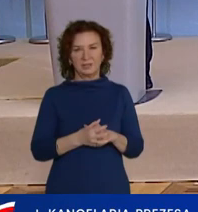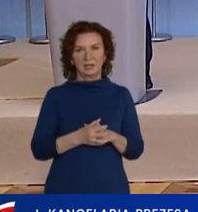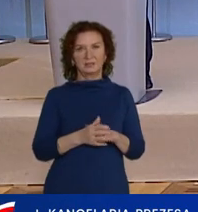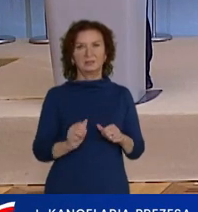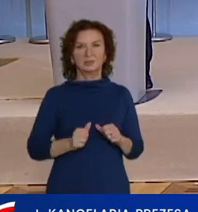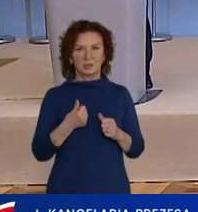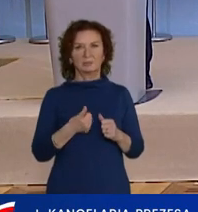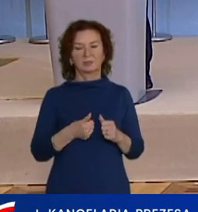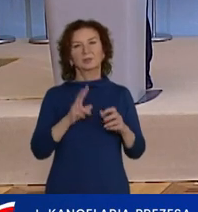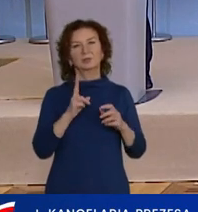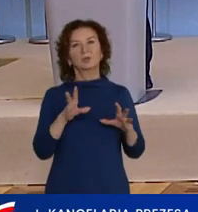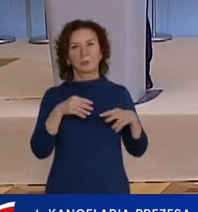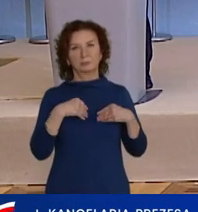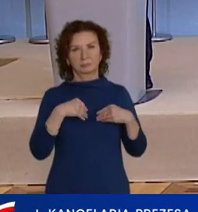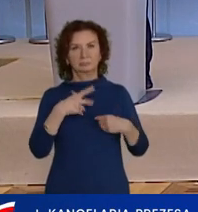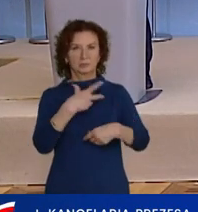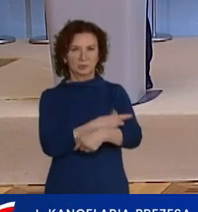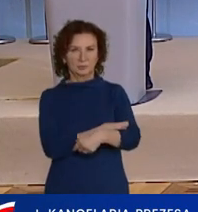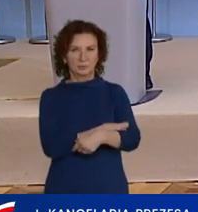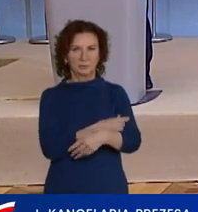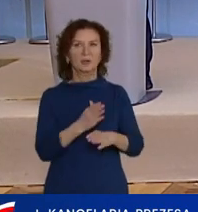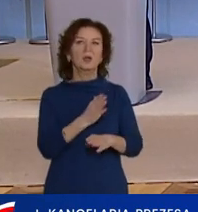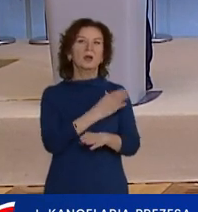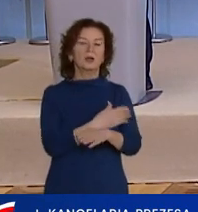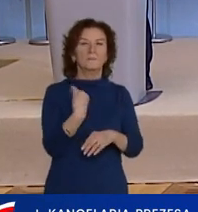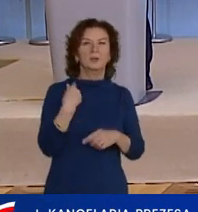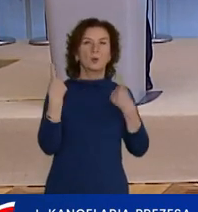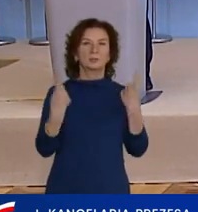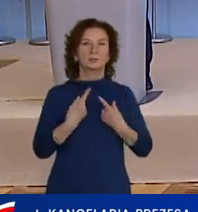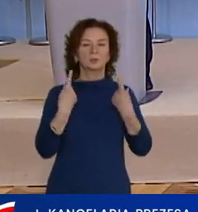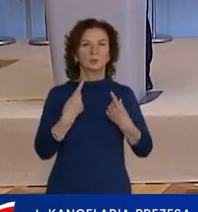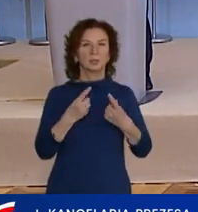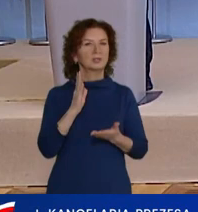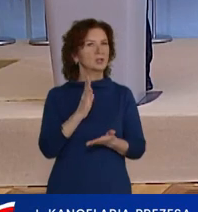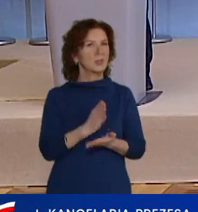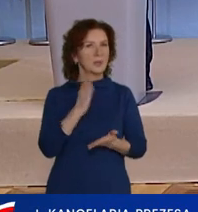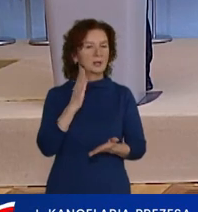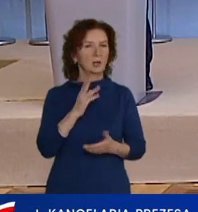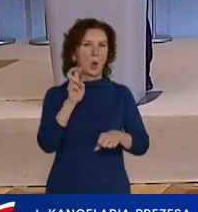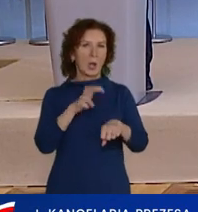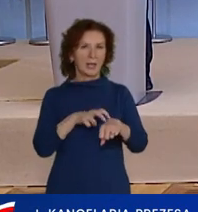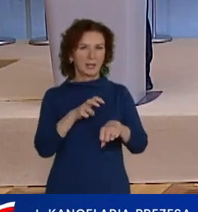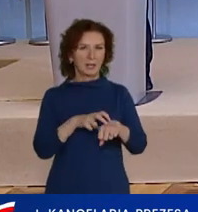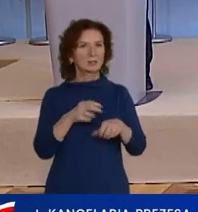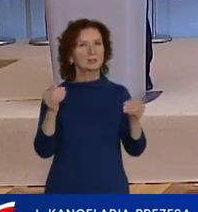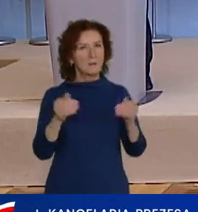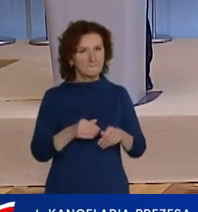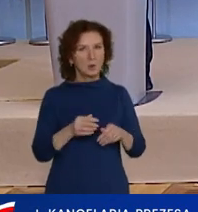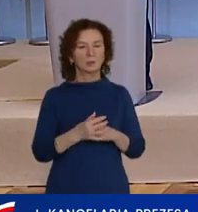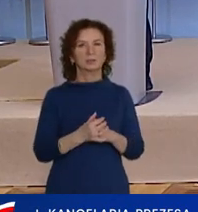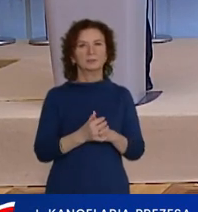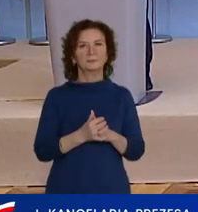wykonywania szczepień. Do tej pory mieliśmy taką sytuację, że tylko i wyłącznie lekarze mieli ten